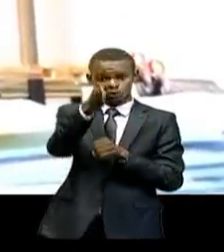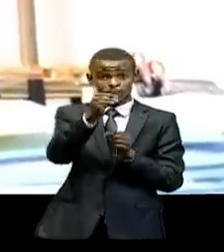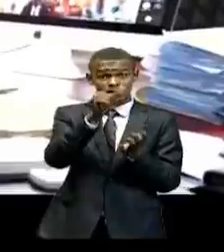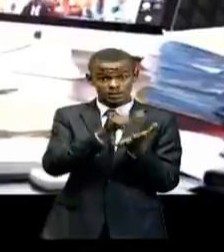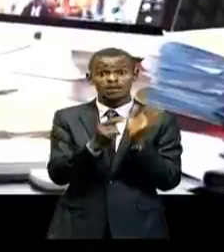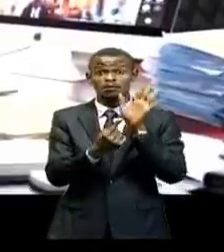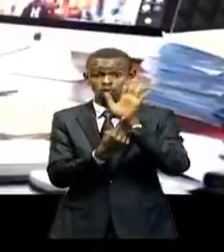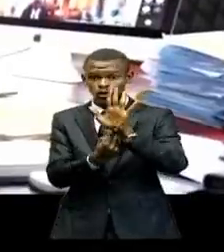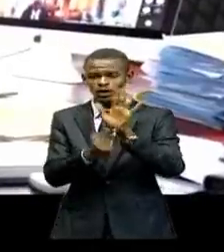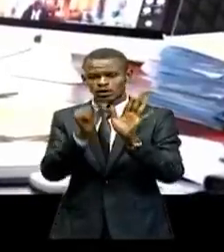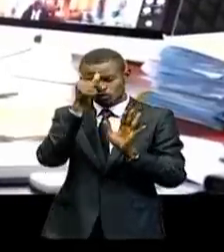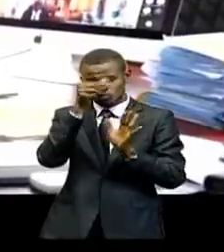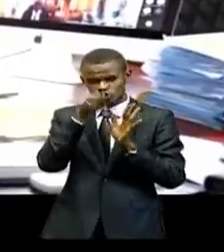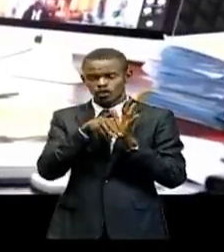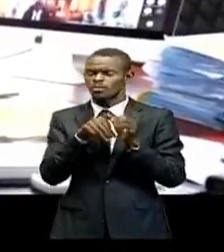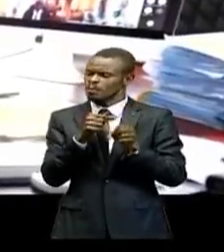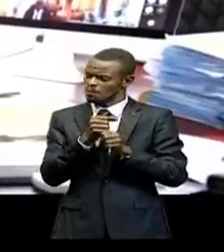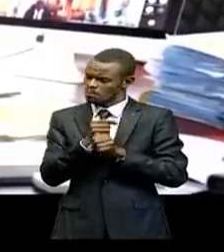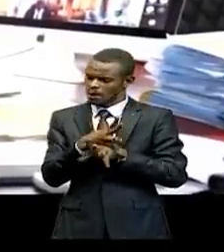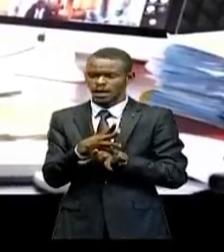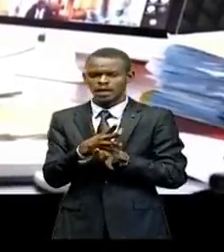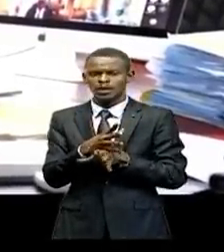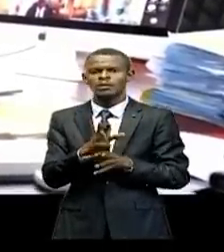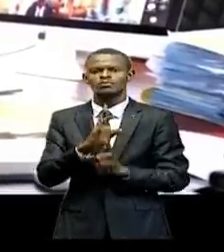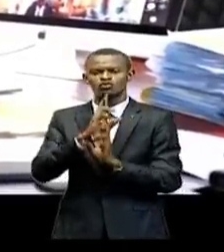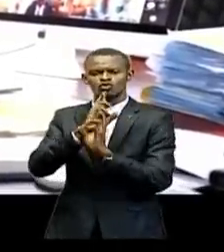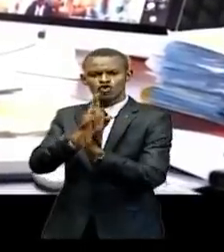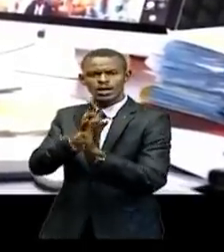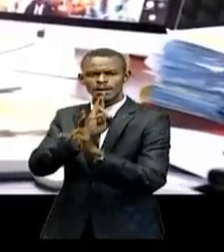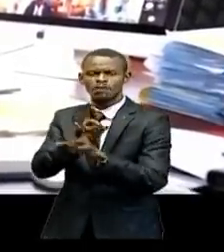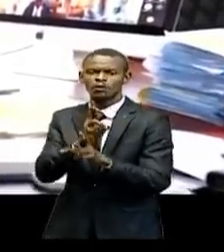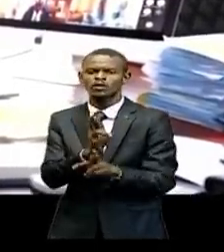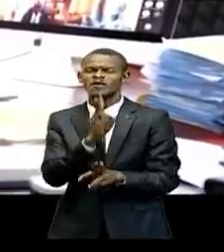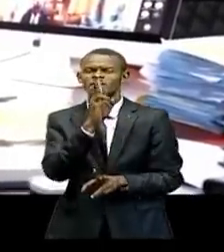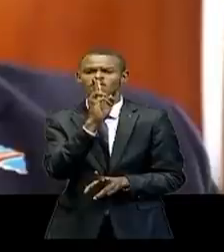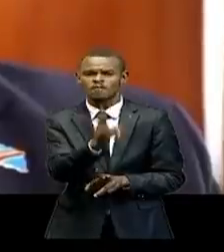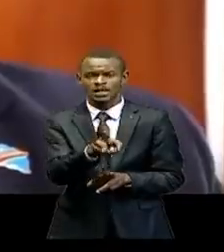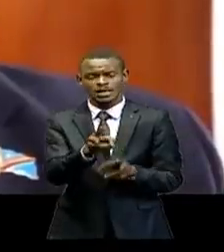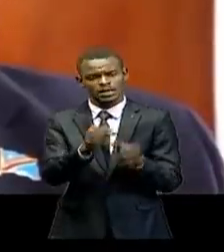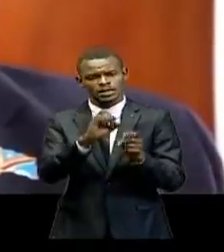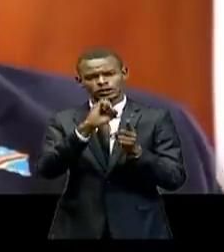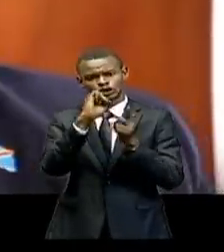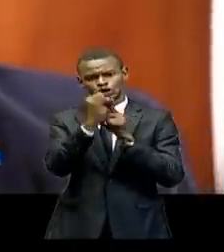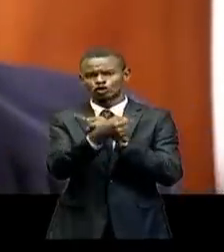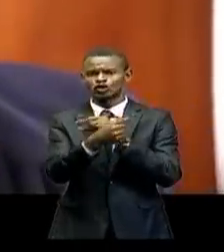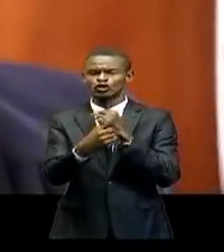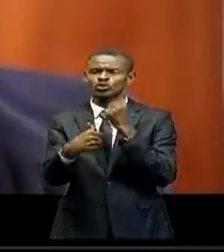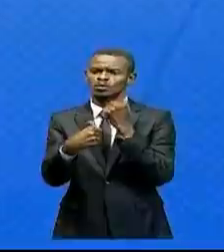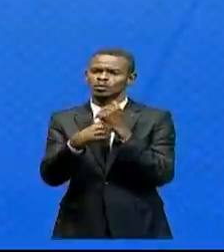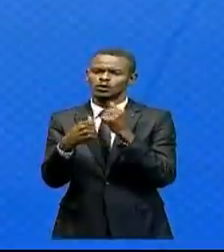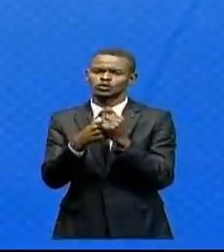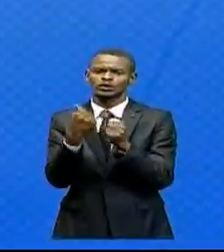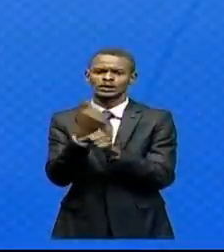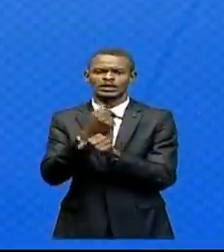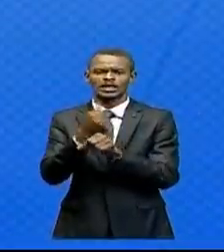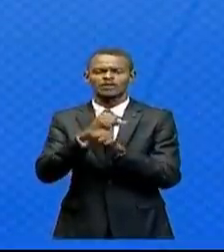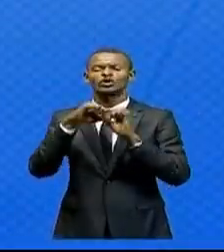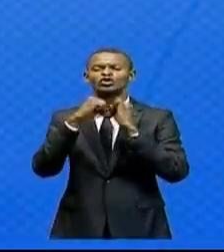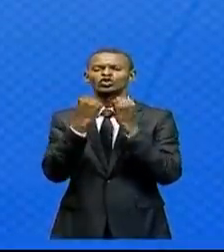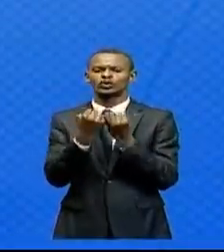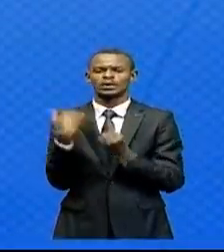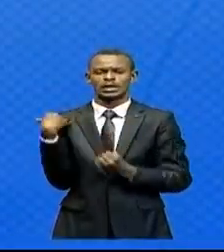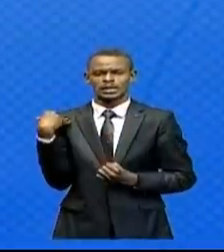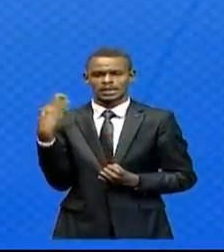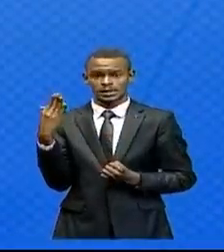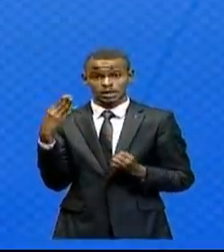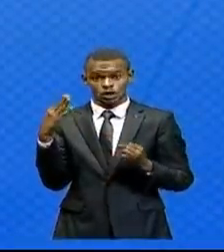de répondre rapidement aux préoccupations sociales des agents de carrière de service public de l'État. Le Conseil des ministres a